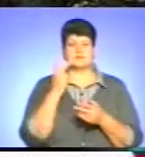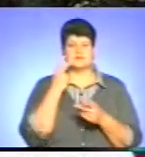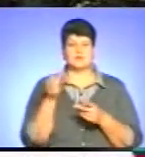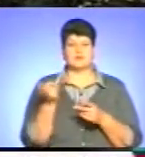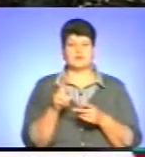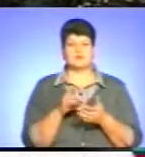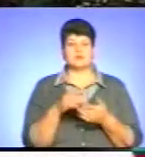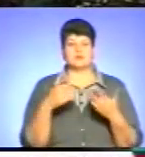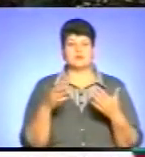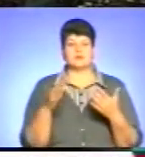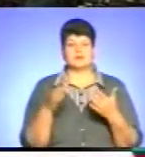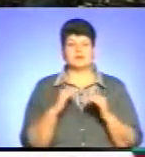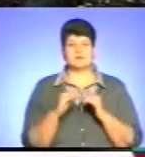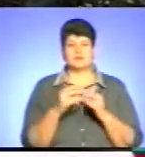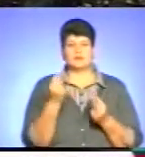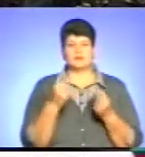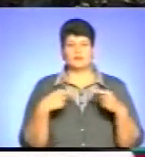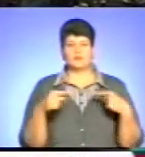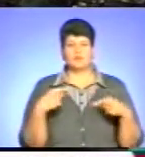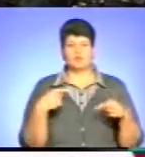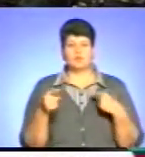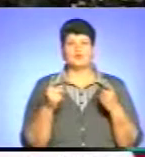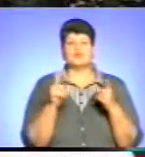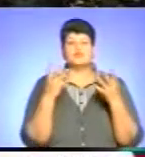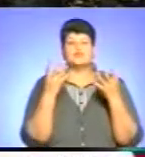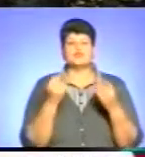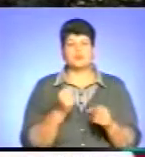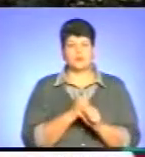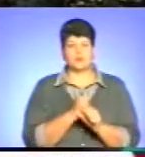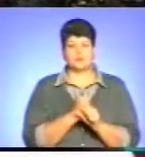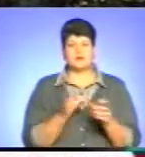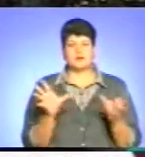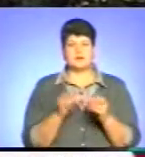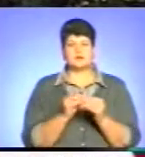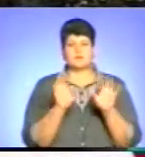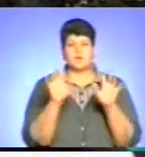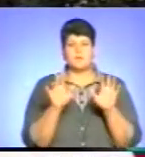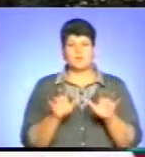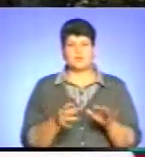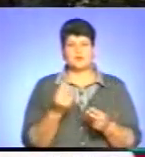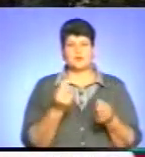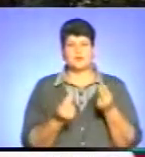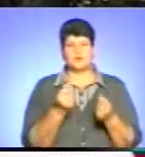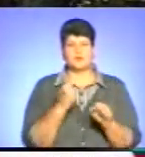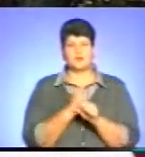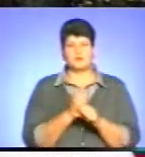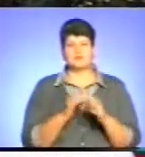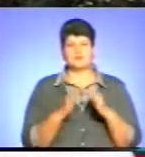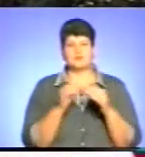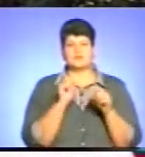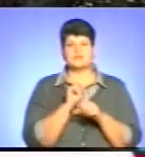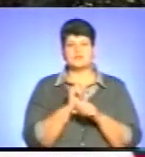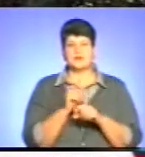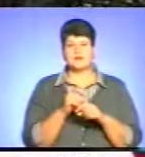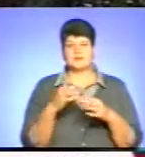футбол. А ще, як ще, що робиш? Ми граємо разом в комп'ютер, робимо домашні завдання.